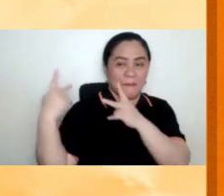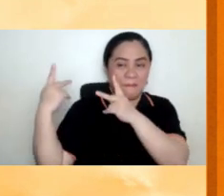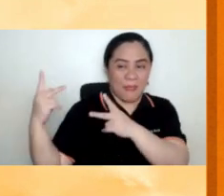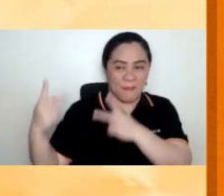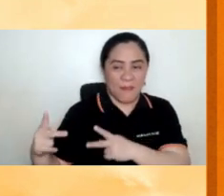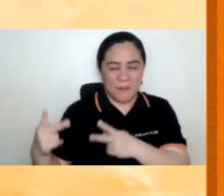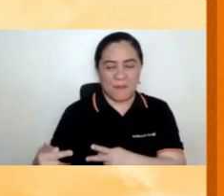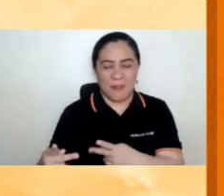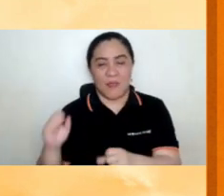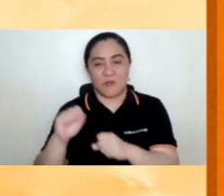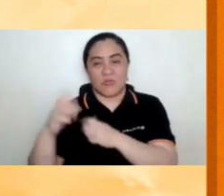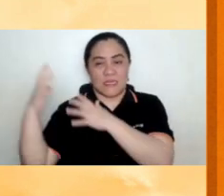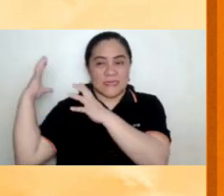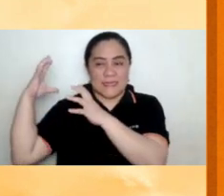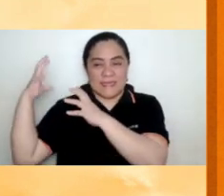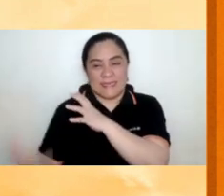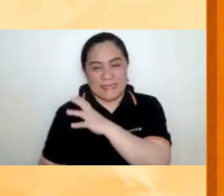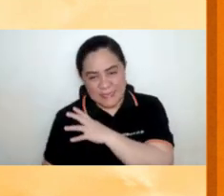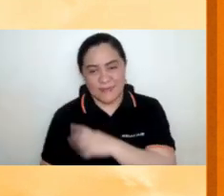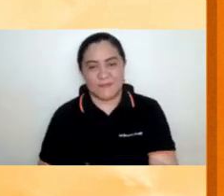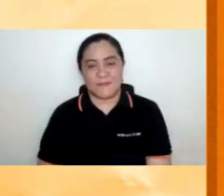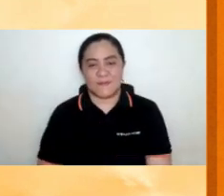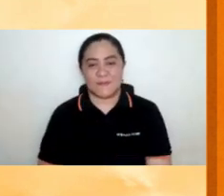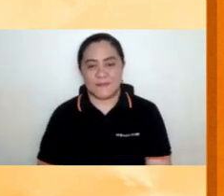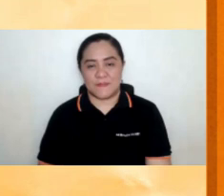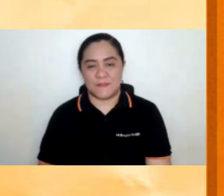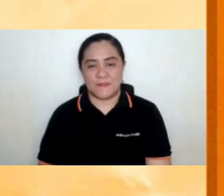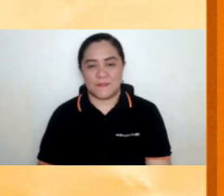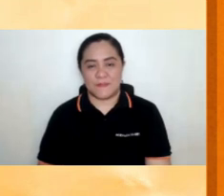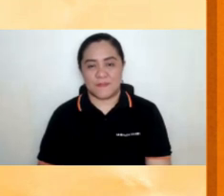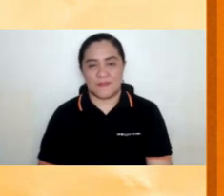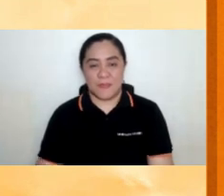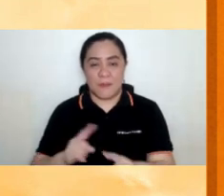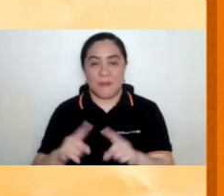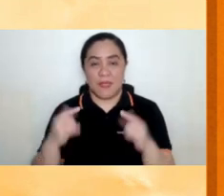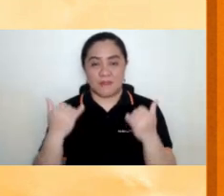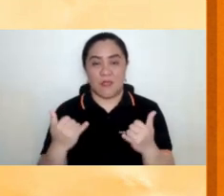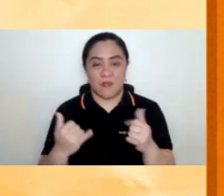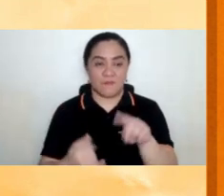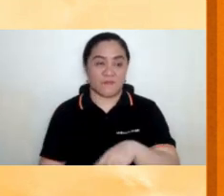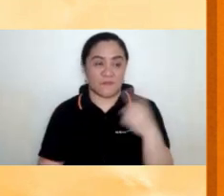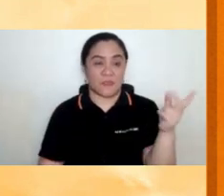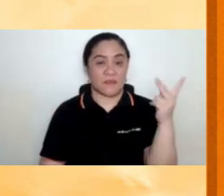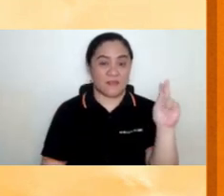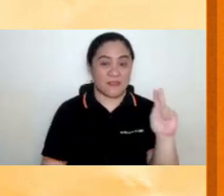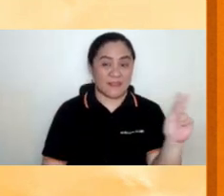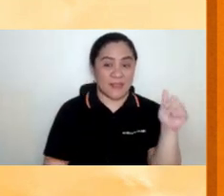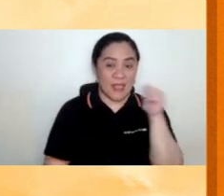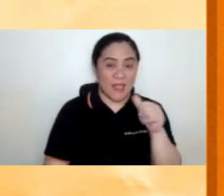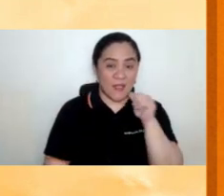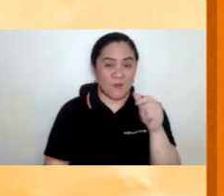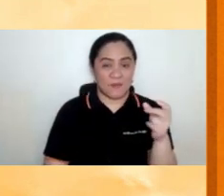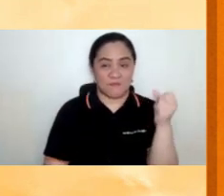kailangan niya itong ibaba muna. Ngayon, isang araw, pinakiusapan ni Carla si Carlo na bumili ng